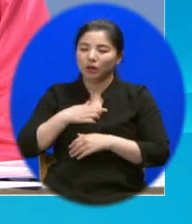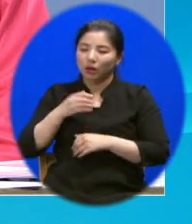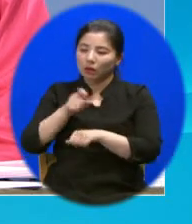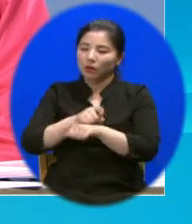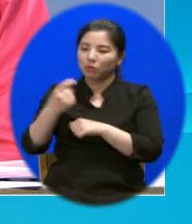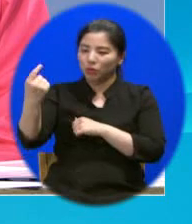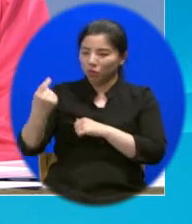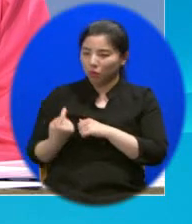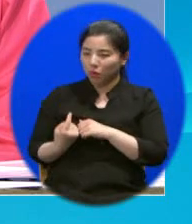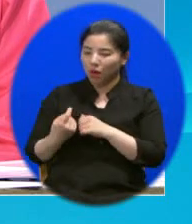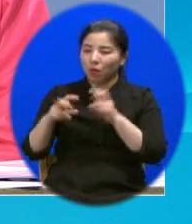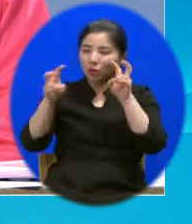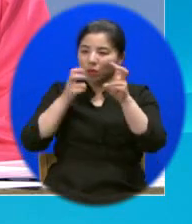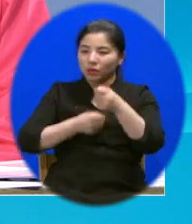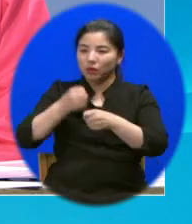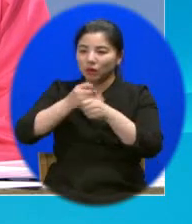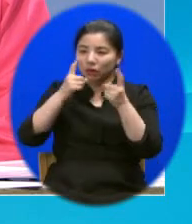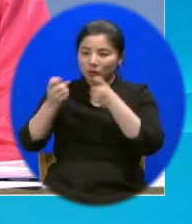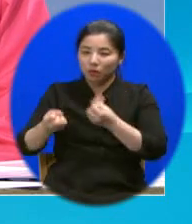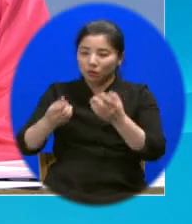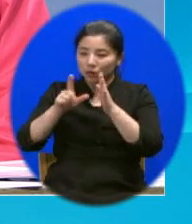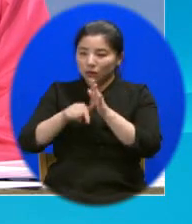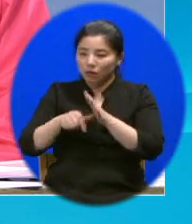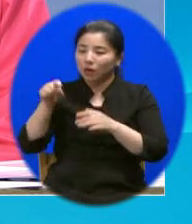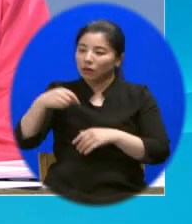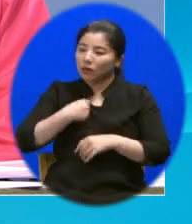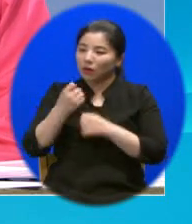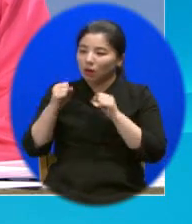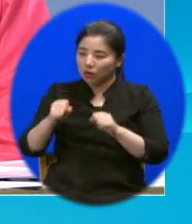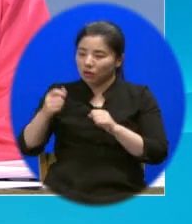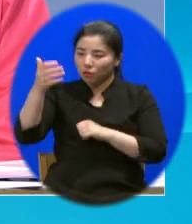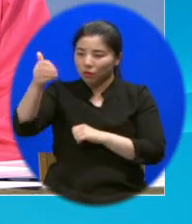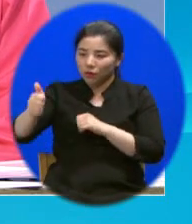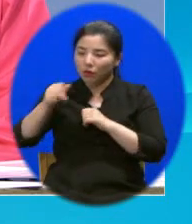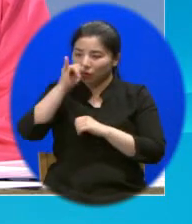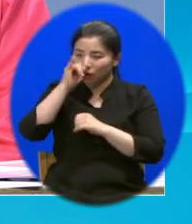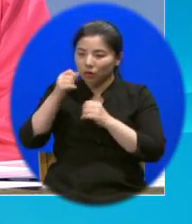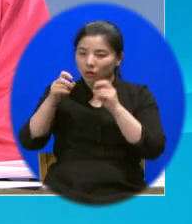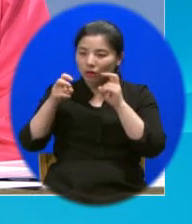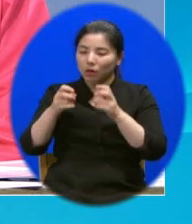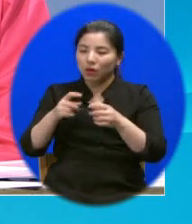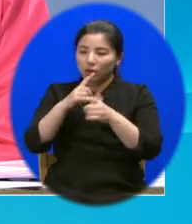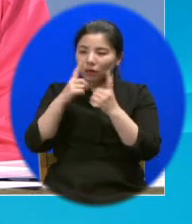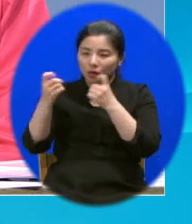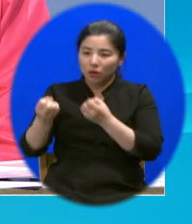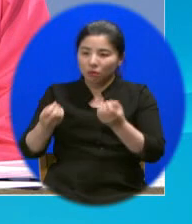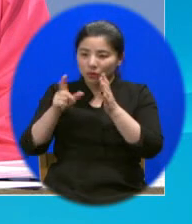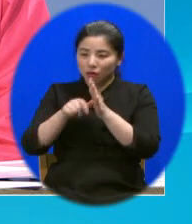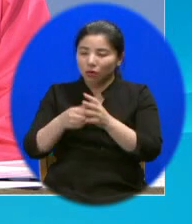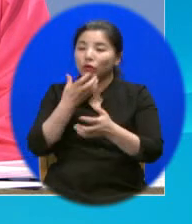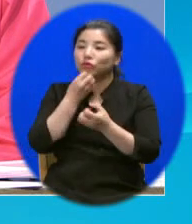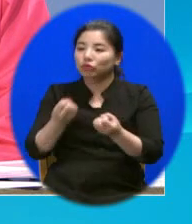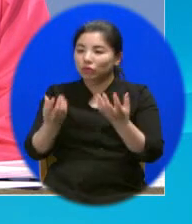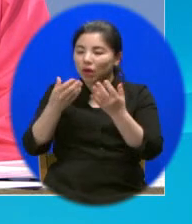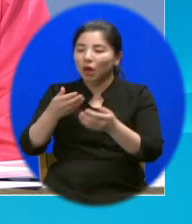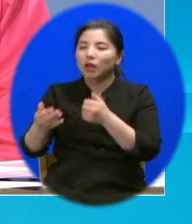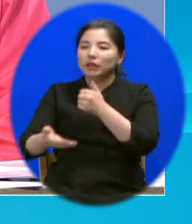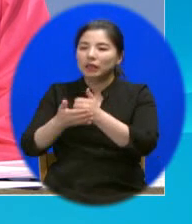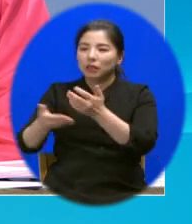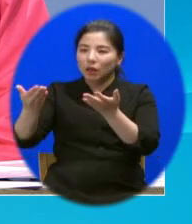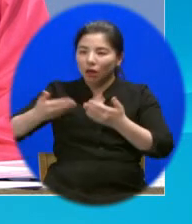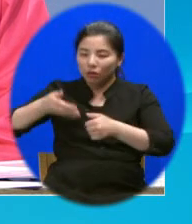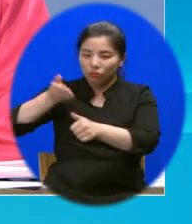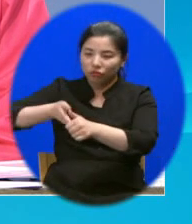찾아와서 회사 창립 기념식에 자기가 있는 회장으로 있는 기념식에서 축하하는 덕담을 한마디